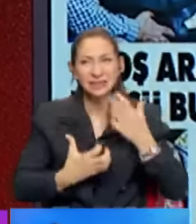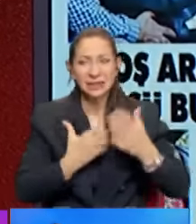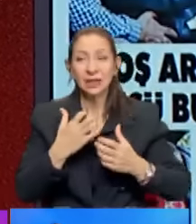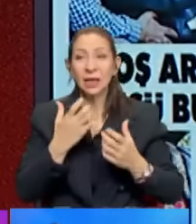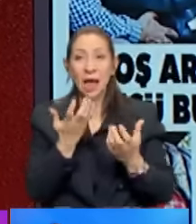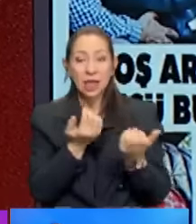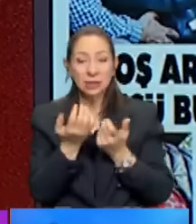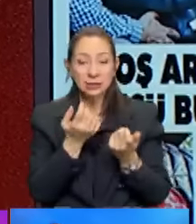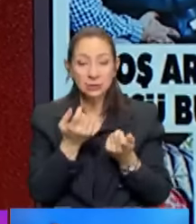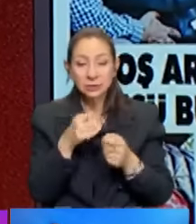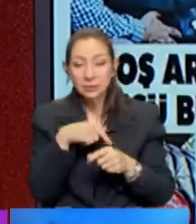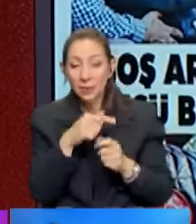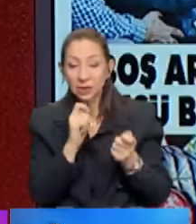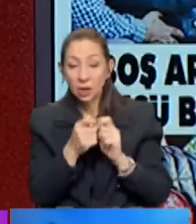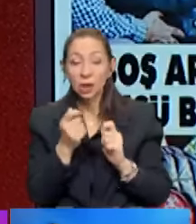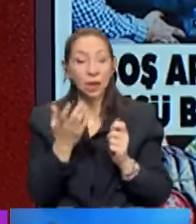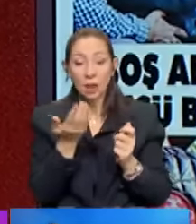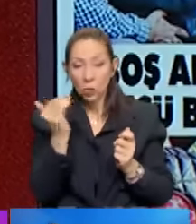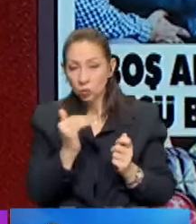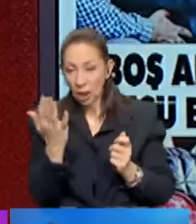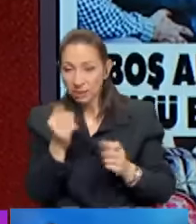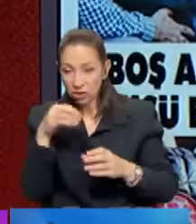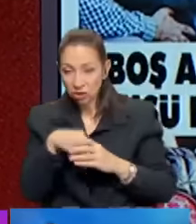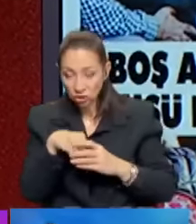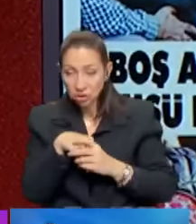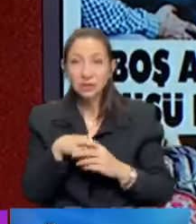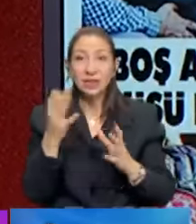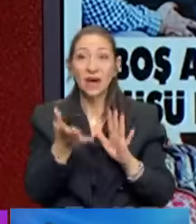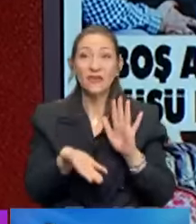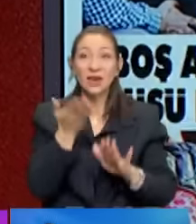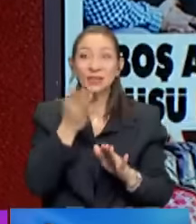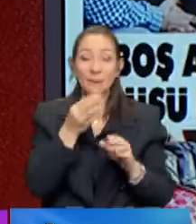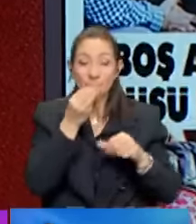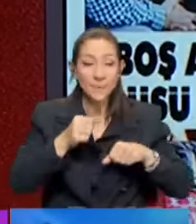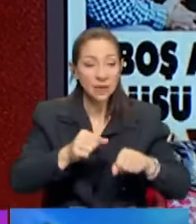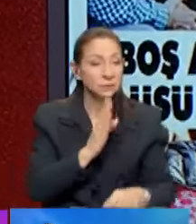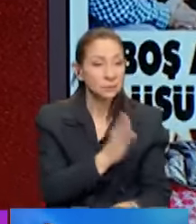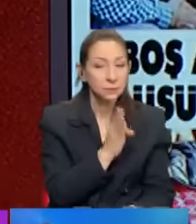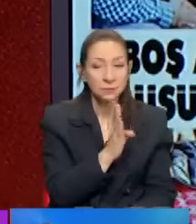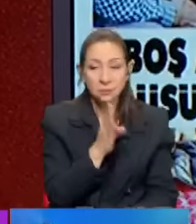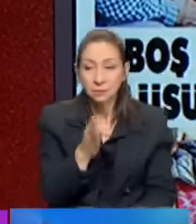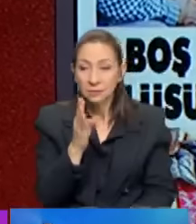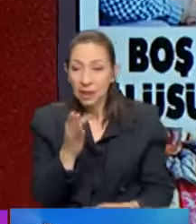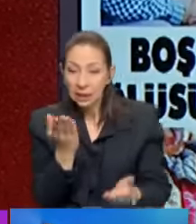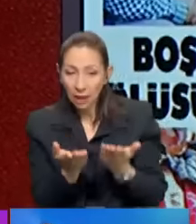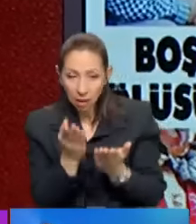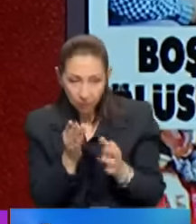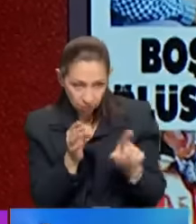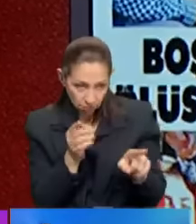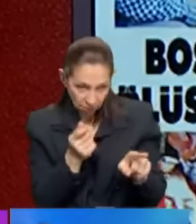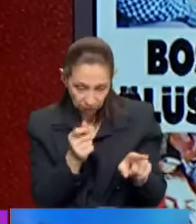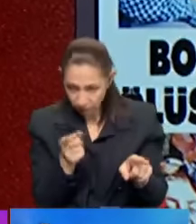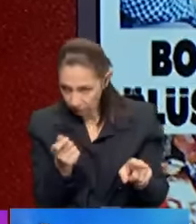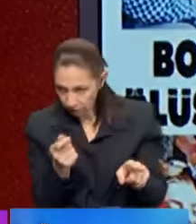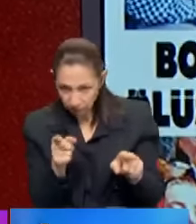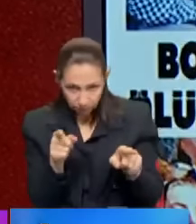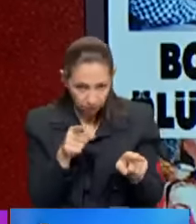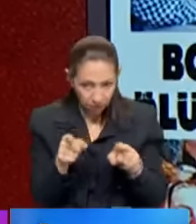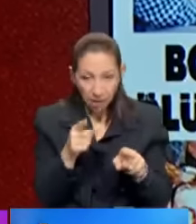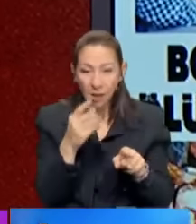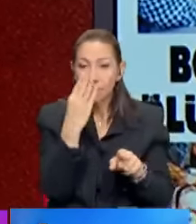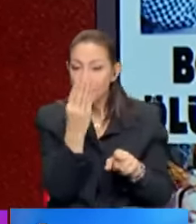eğilimlerini değiştirdi tüketici ürünü daha ucuz almak için daha fazla Market gezen daha çok mukayese eden ve promosyonları takip